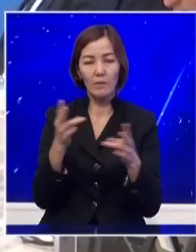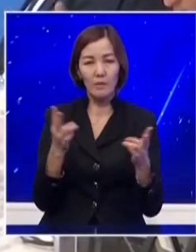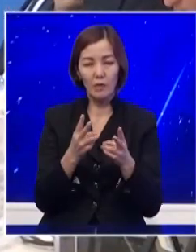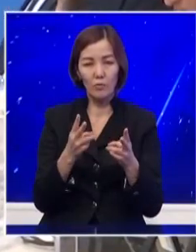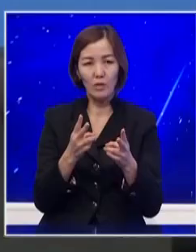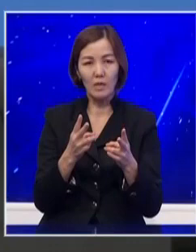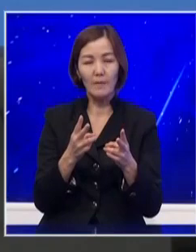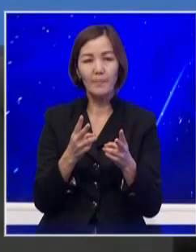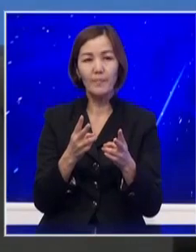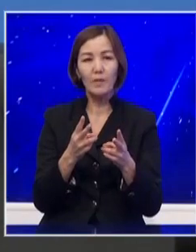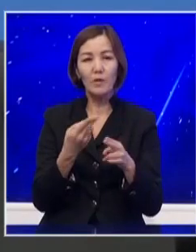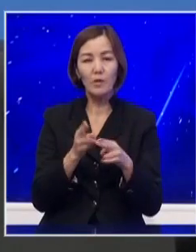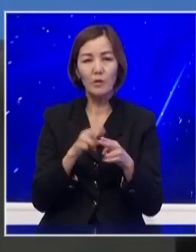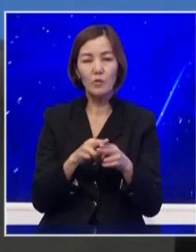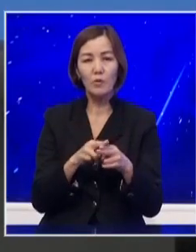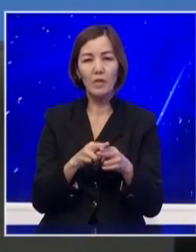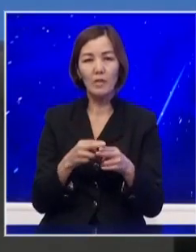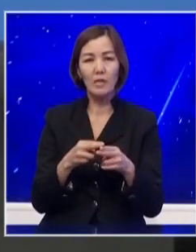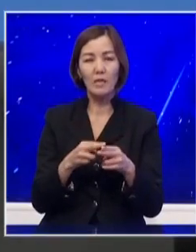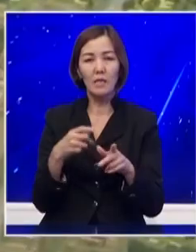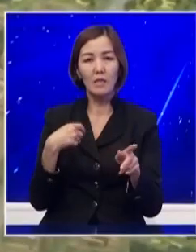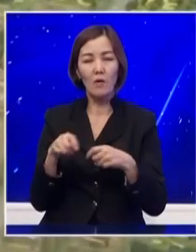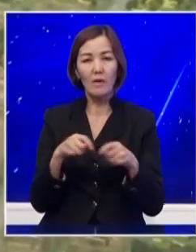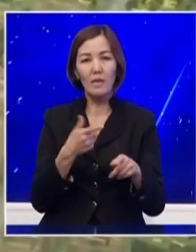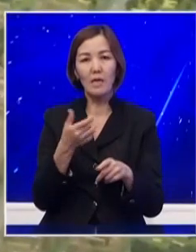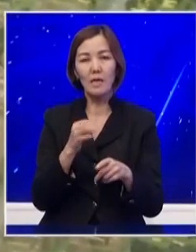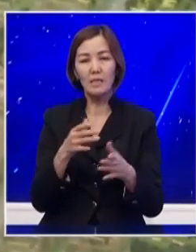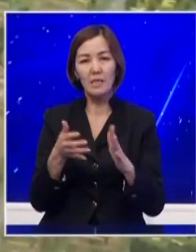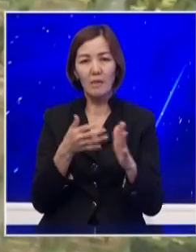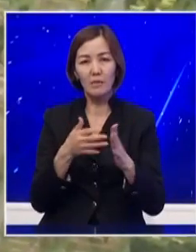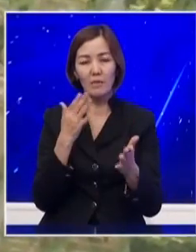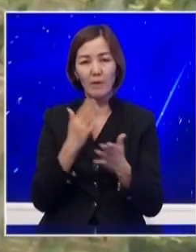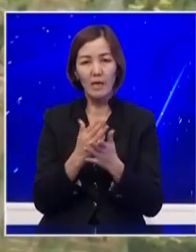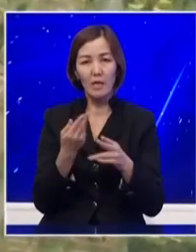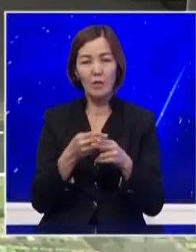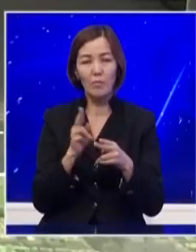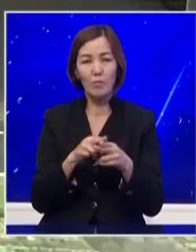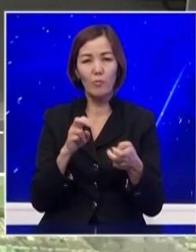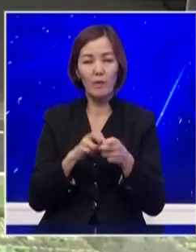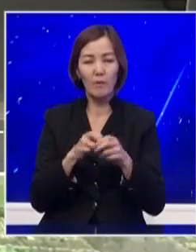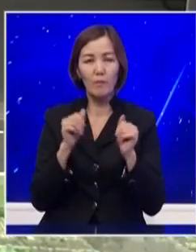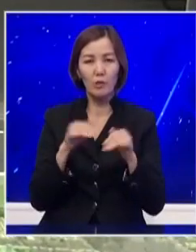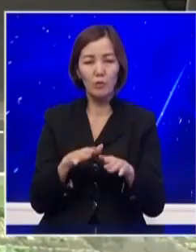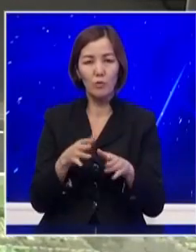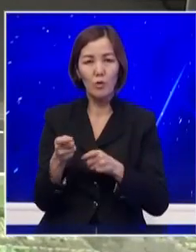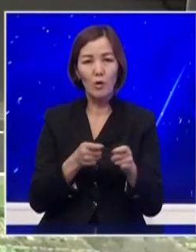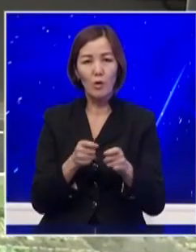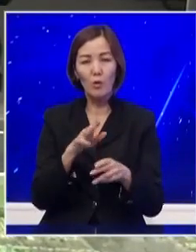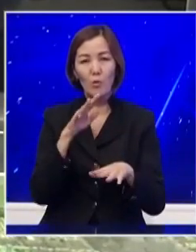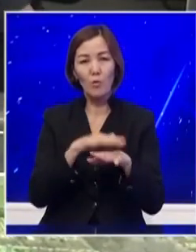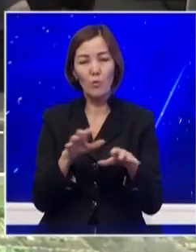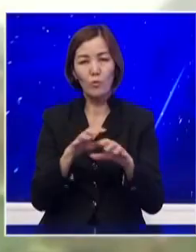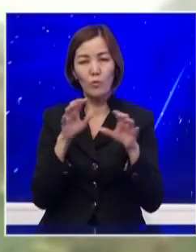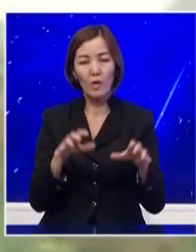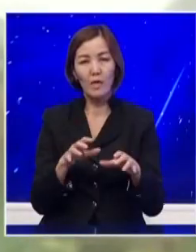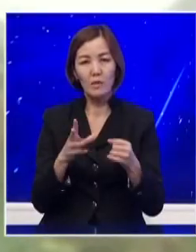қанағаттандыруы тиіс. Бұған қоса өңірде тауарлық газдан тапшылық байқалады. Бұл мәселені шешу үшін аймақ басшысы қор төрағасына